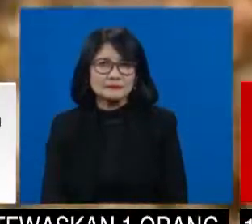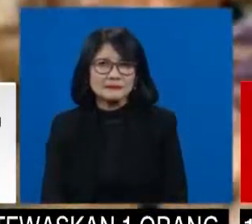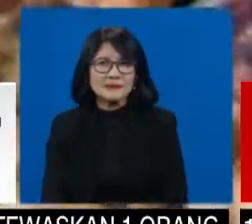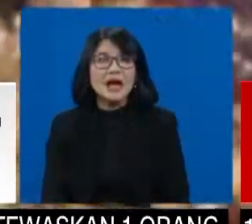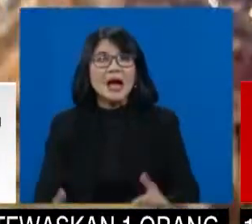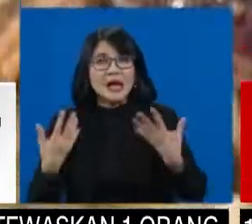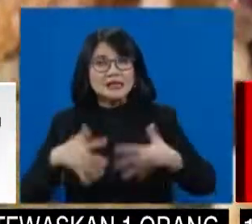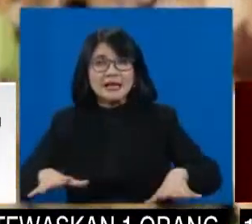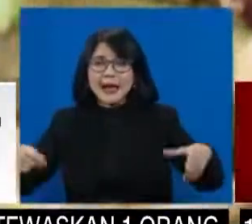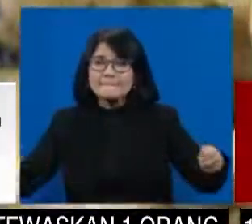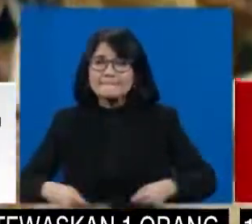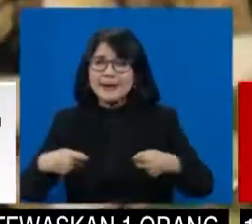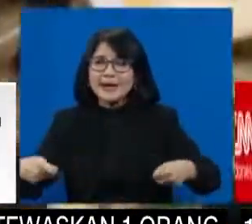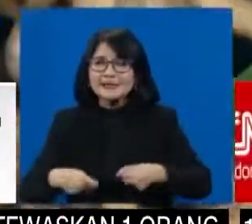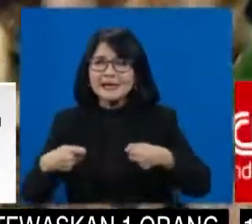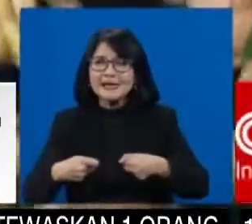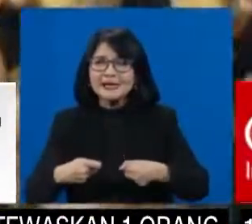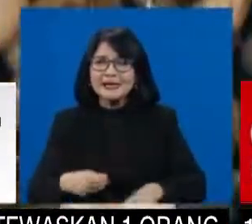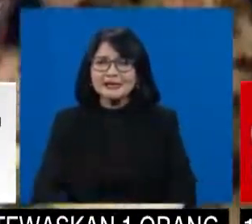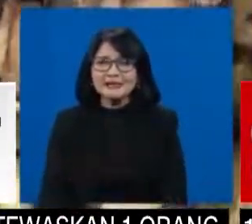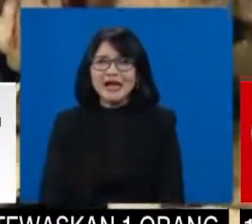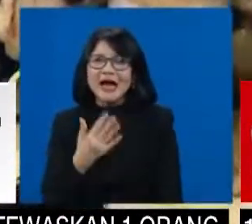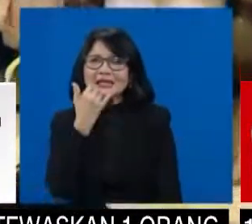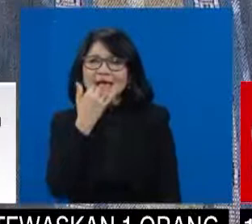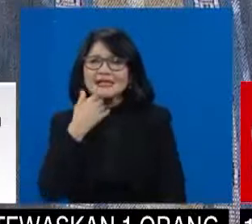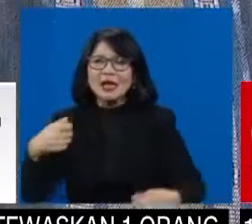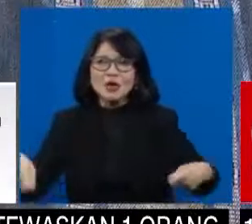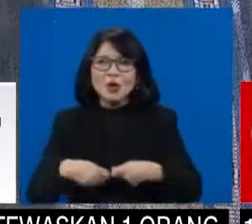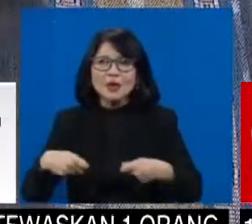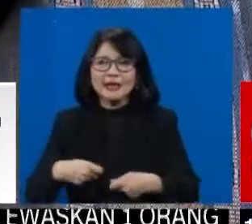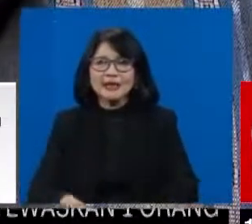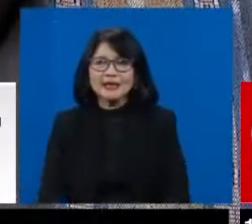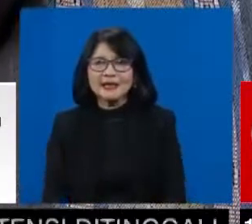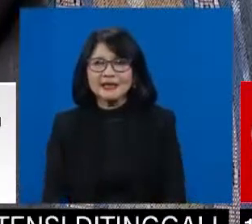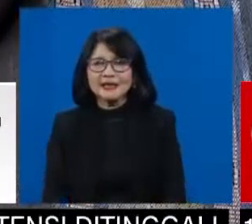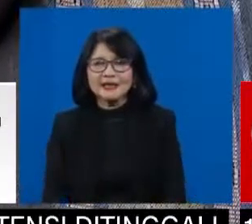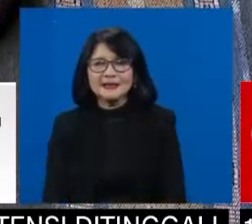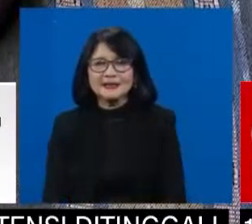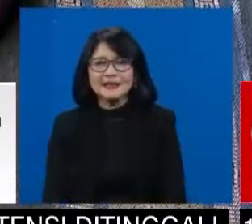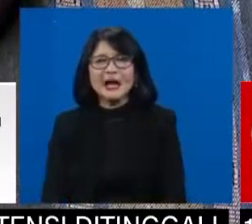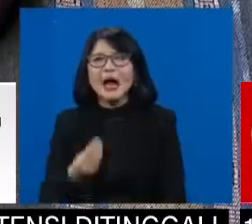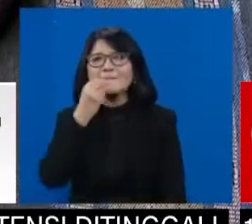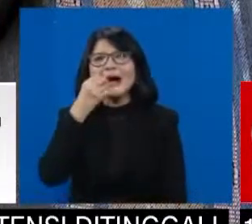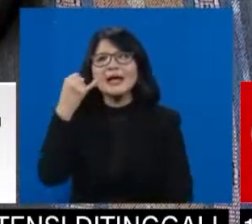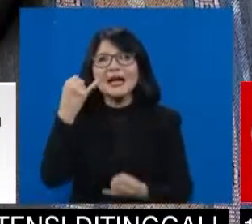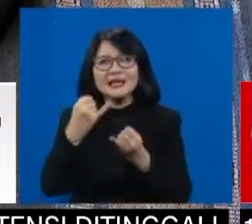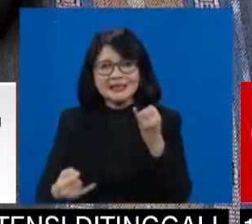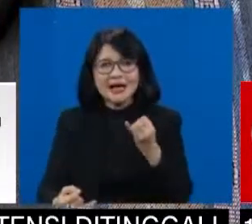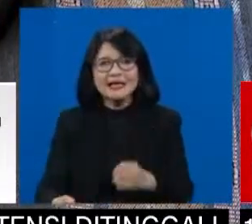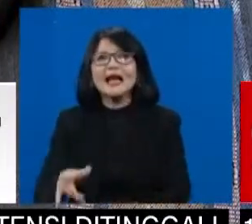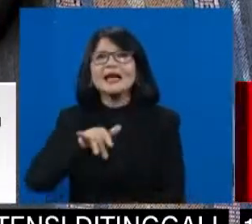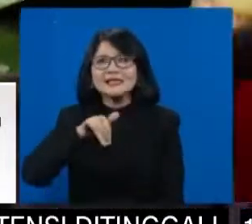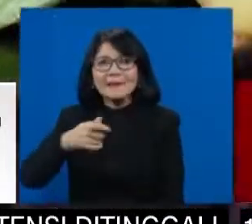Usai memasak nasi goreng sorghum, Chef Rahmat melengkapi santap siang saya dengan dessert atau pencuci mulut yang juga berbahan tepung